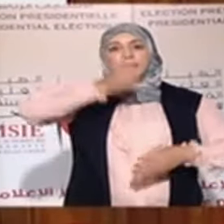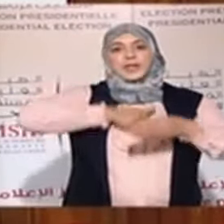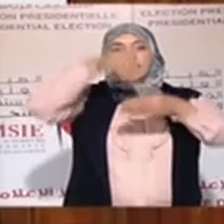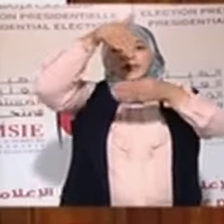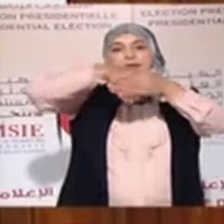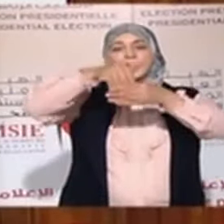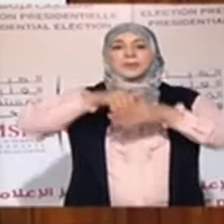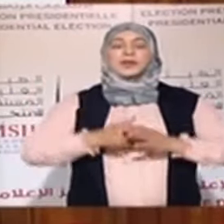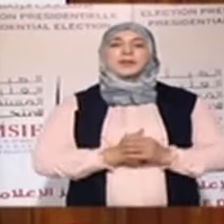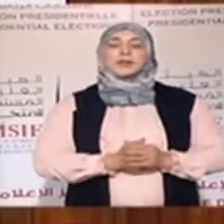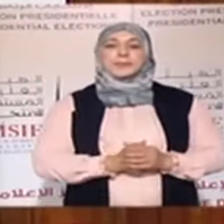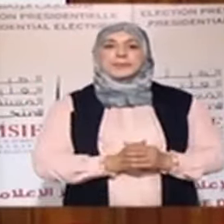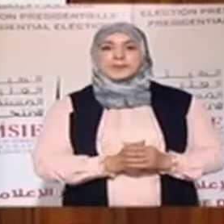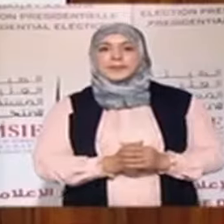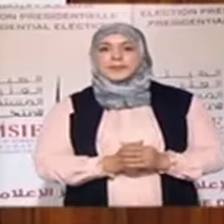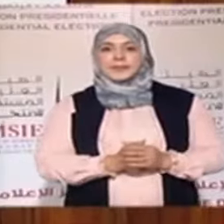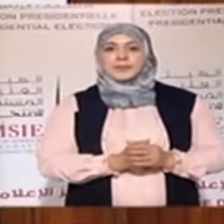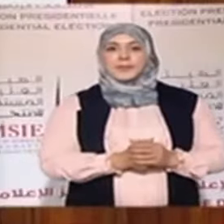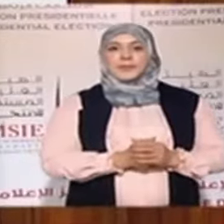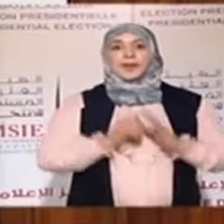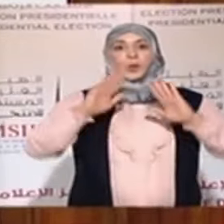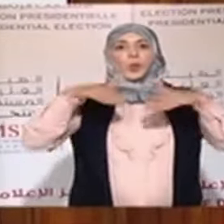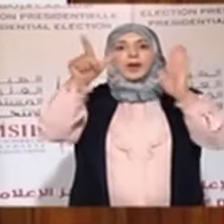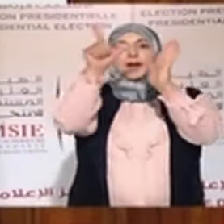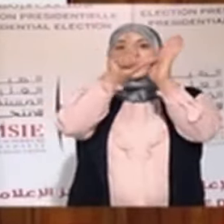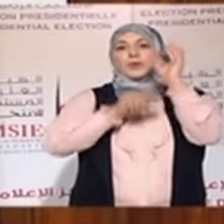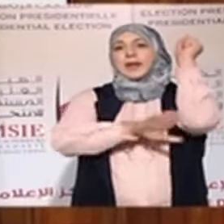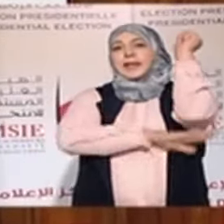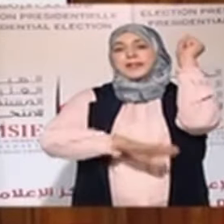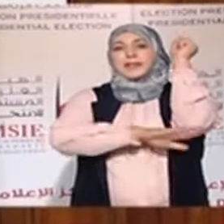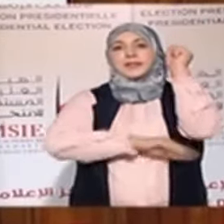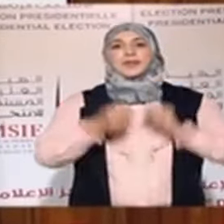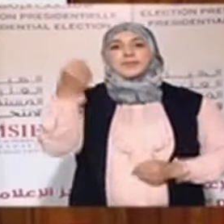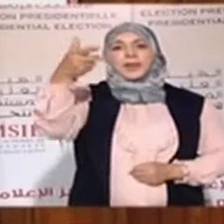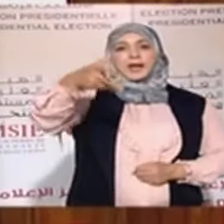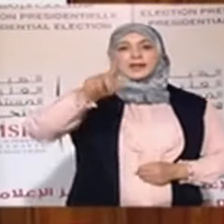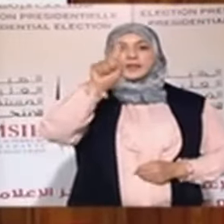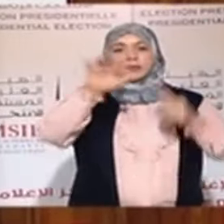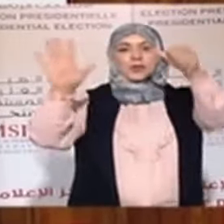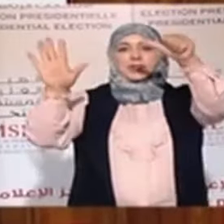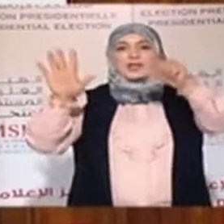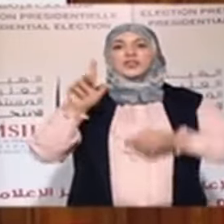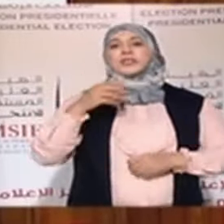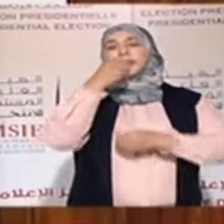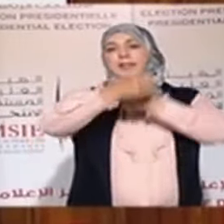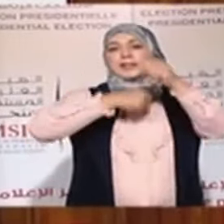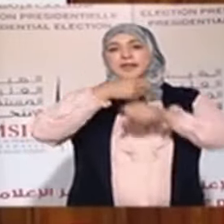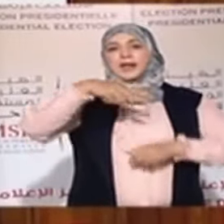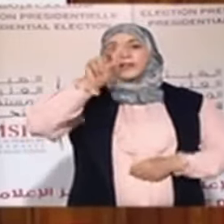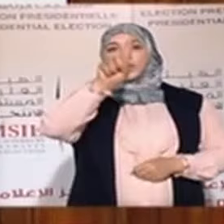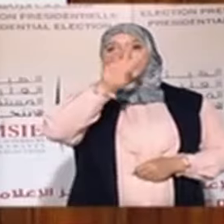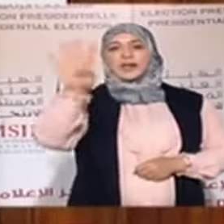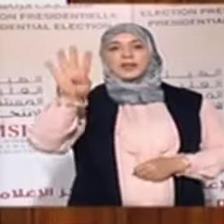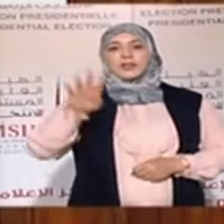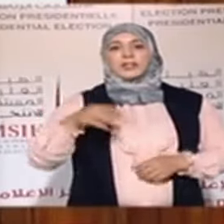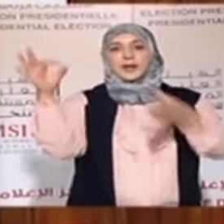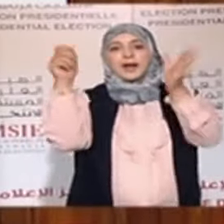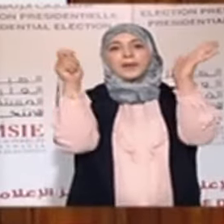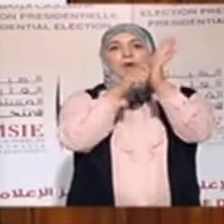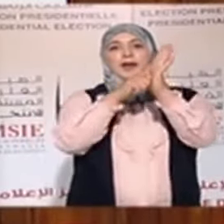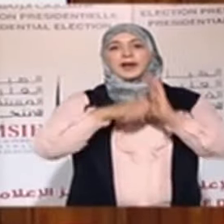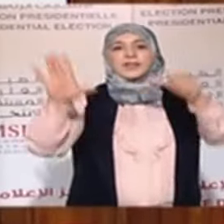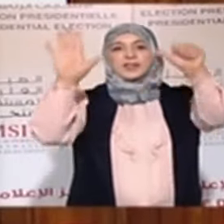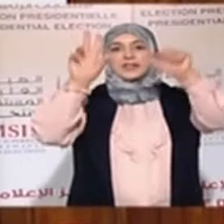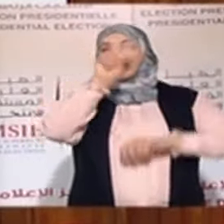المستقلة للانتخابات، وعلى القانون الأساسي عدد 16 لسنة 2014 المؤرخ